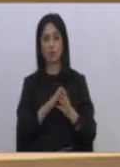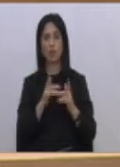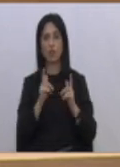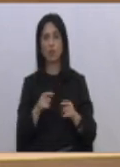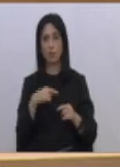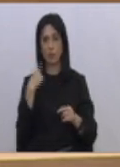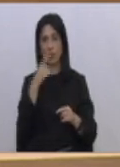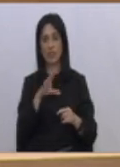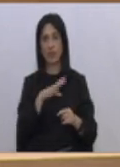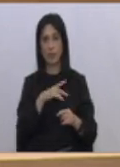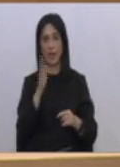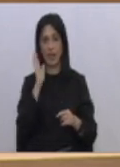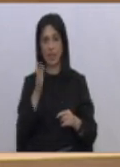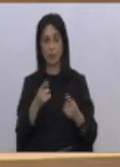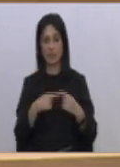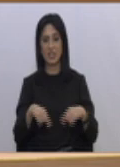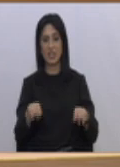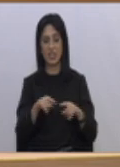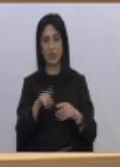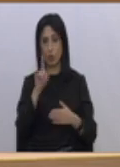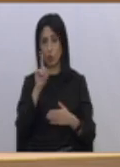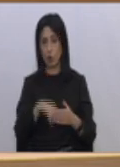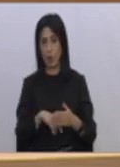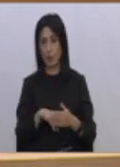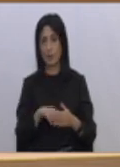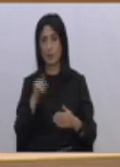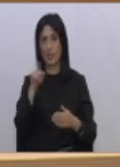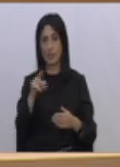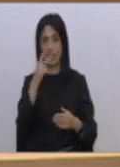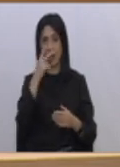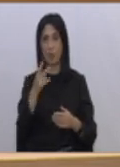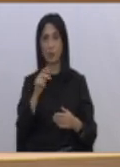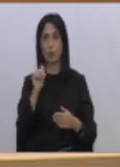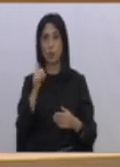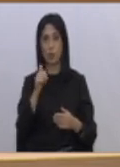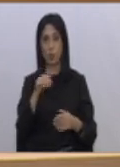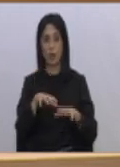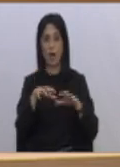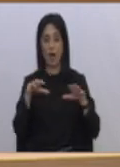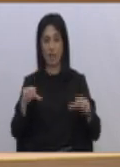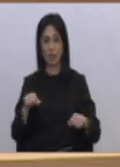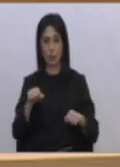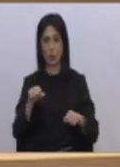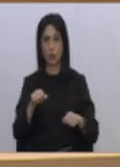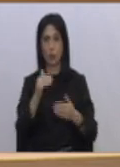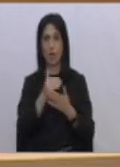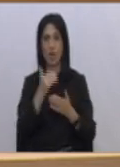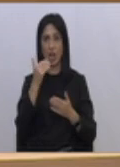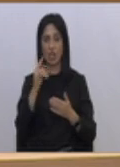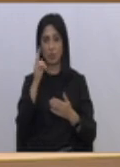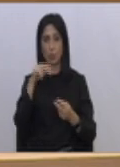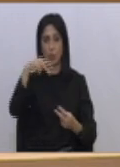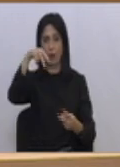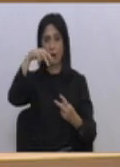შეთანხმებული პიროვნება იყოს, რომელსაც ექნება საზოგადოებრივი ნდობა. თქვენ გამოიყურებით როგორც ავტოკრატიული რეჟიმის